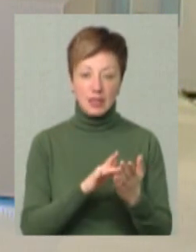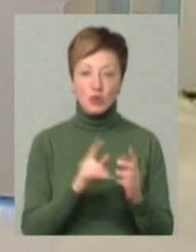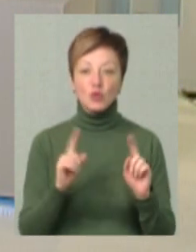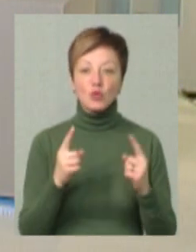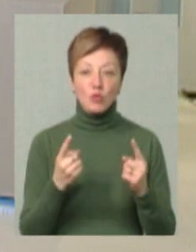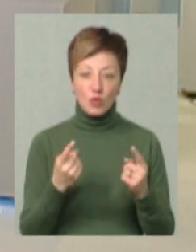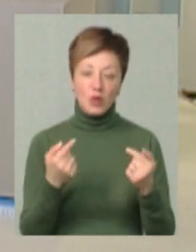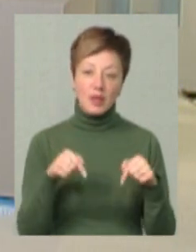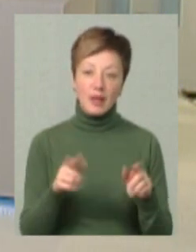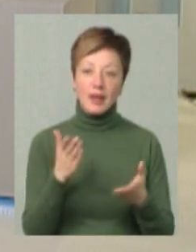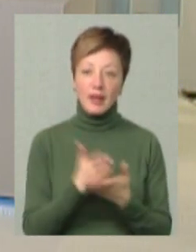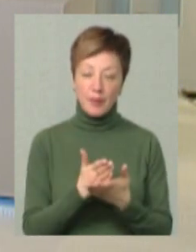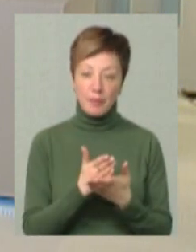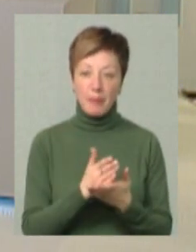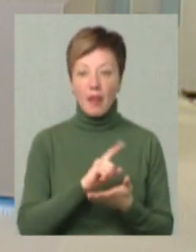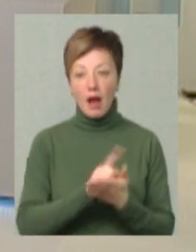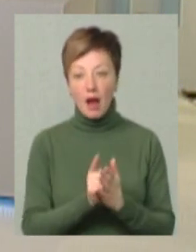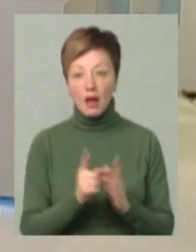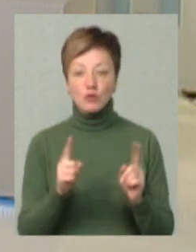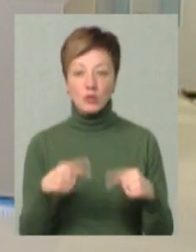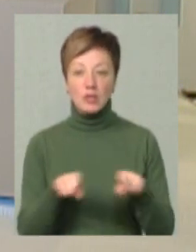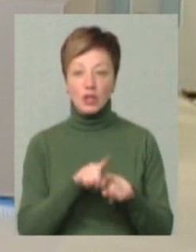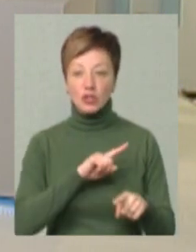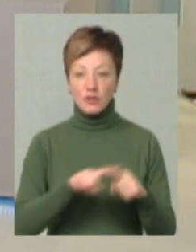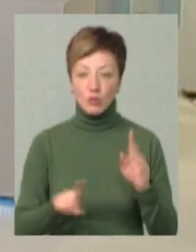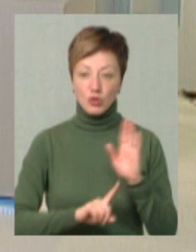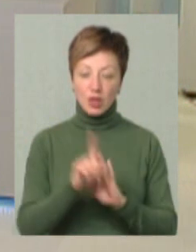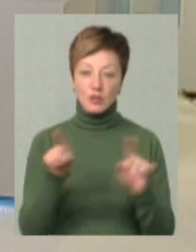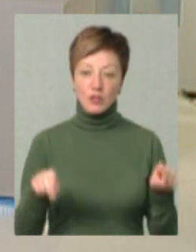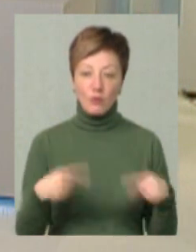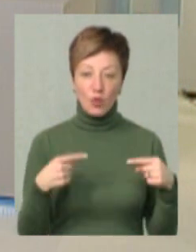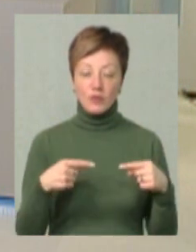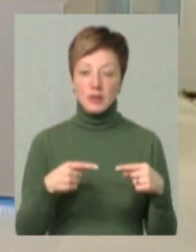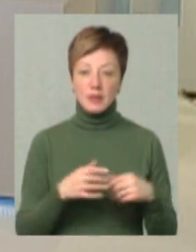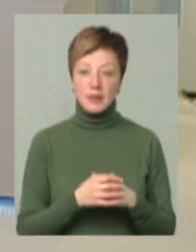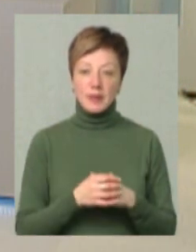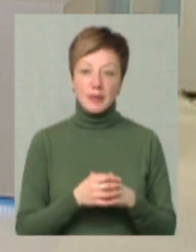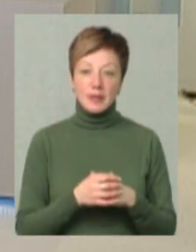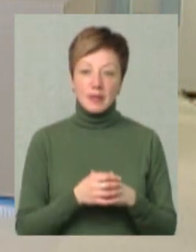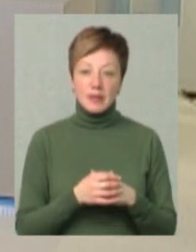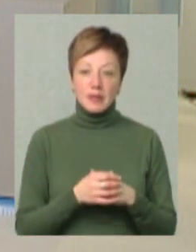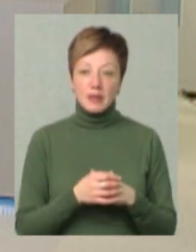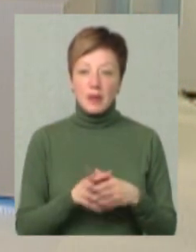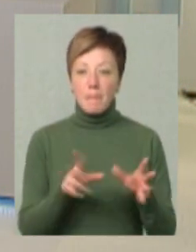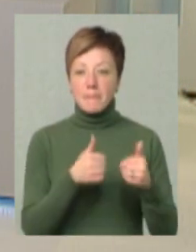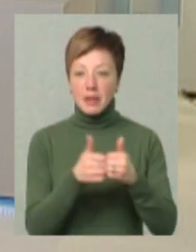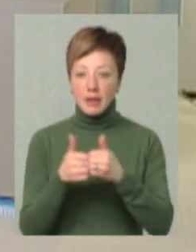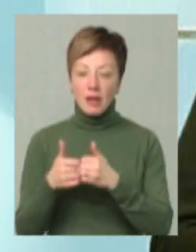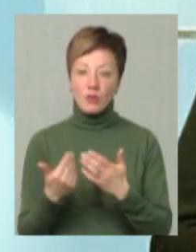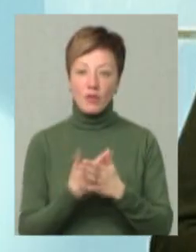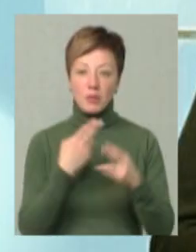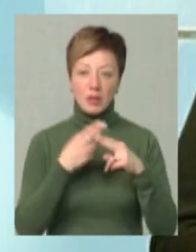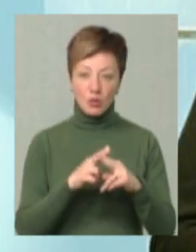чому він такий нагальний і чому він так швидко почав створюватися, обростати новими партнерами,